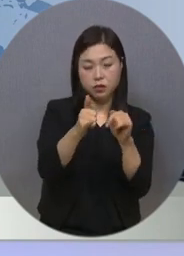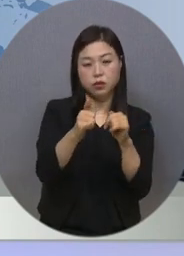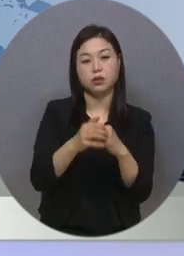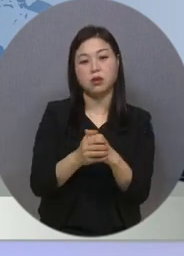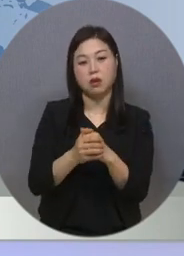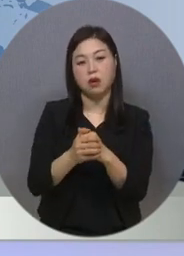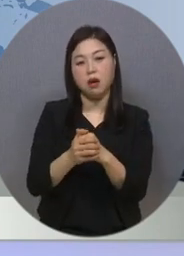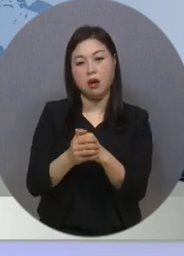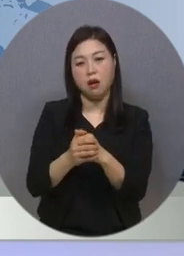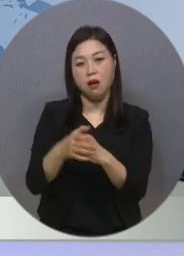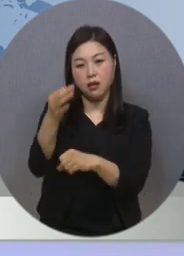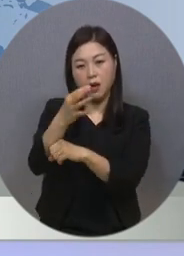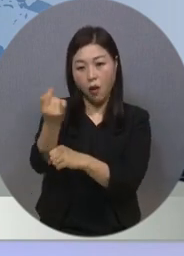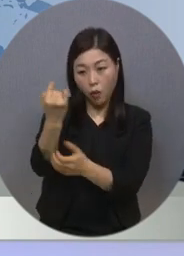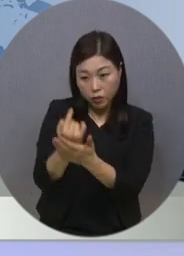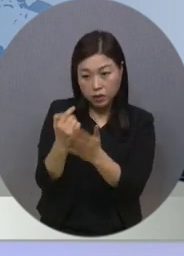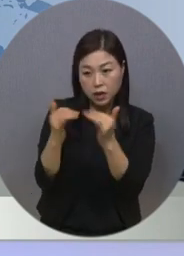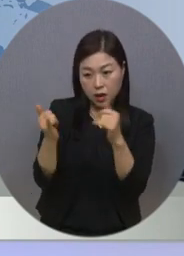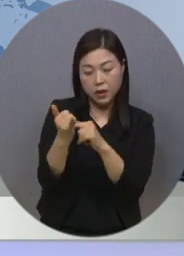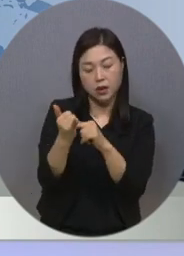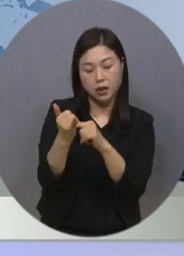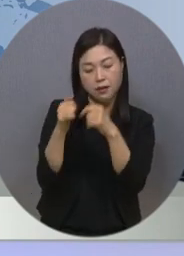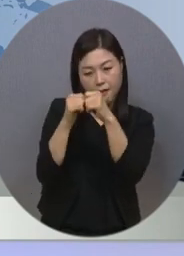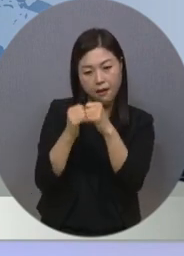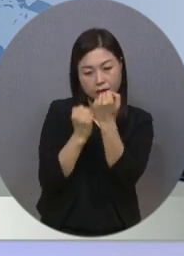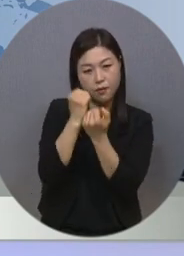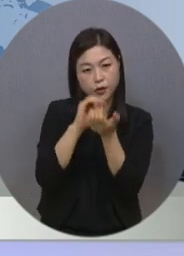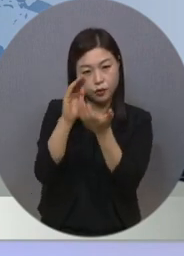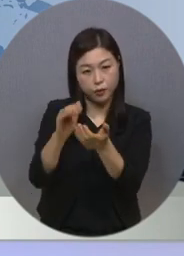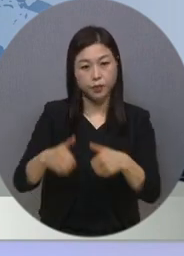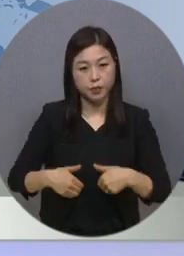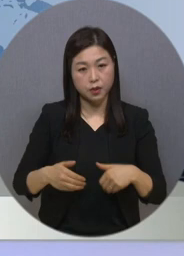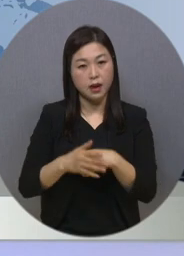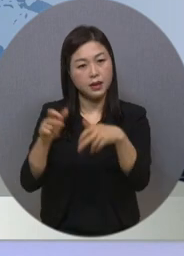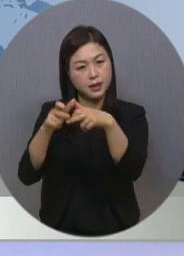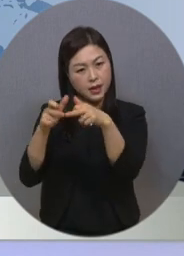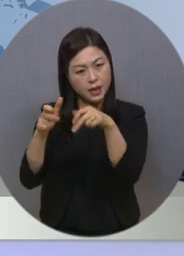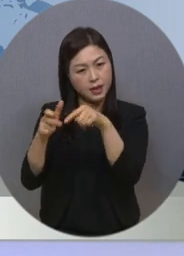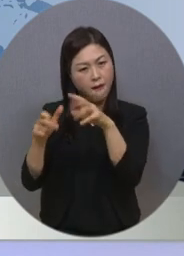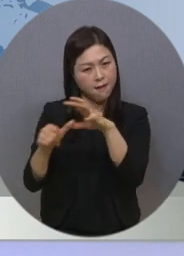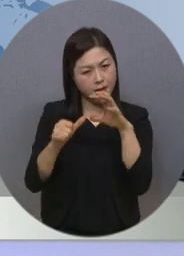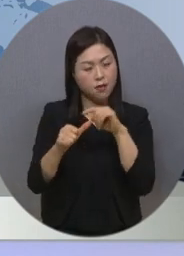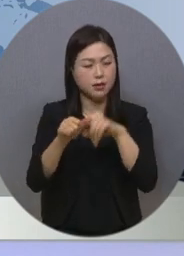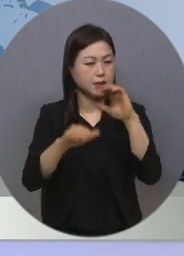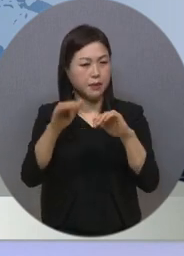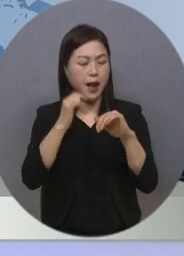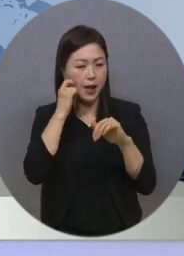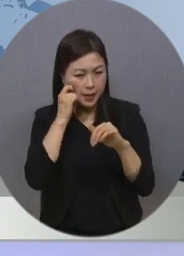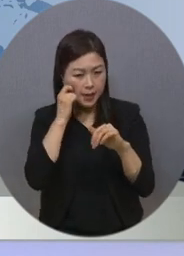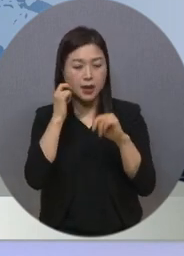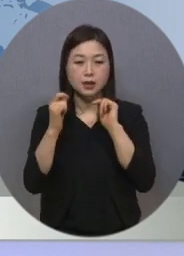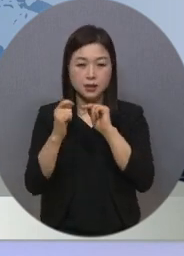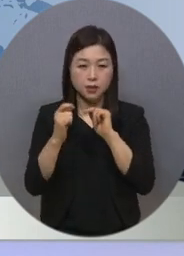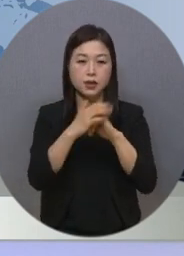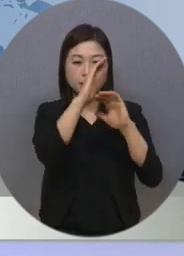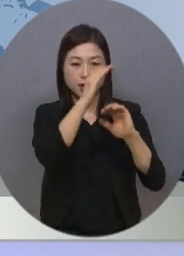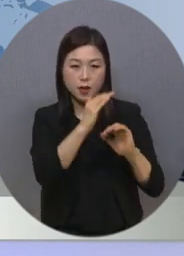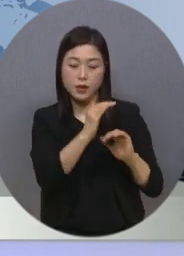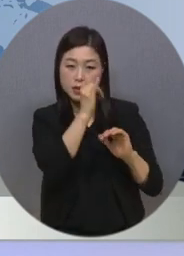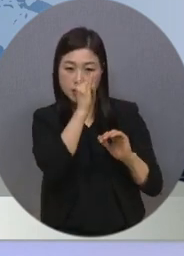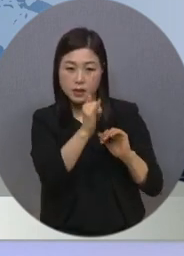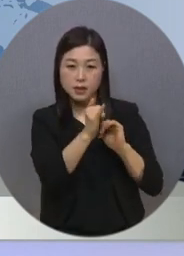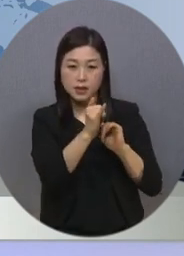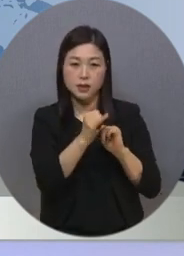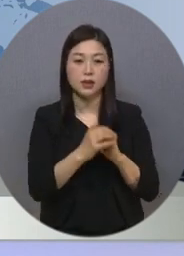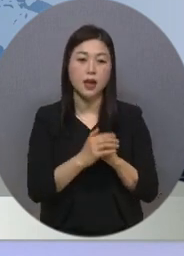해야 하죠. 장애를 이유로, 이 많은 나이를 이유로 차별해서는 안 된다는 그 당연한 이야기를 담은 스마트폰